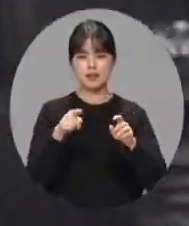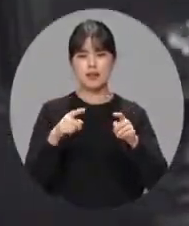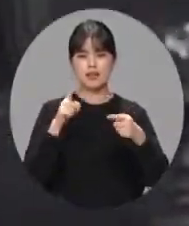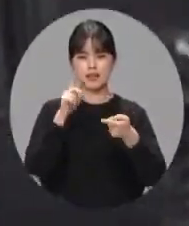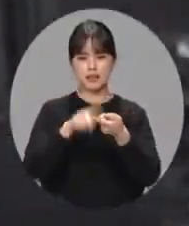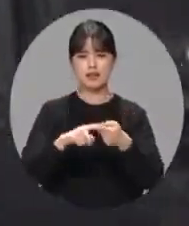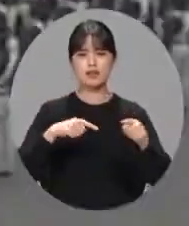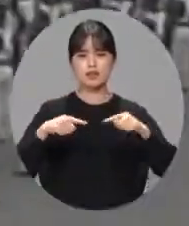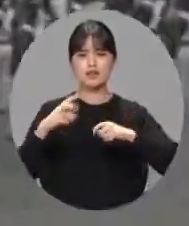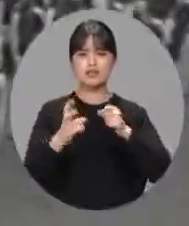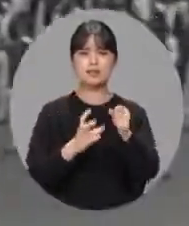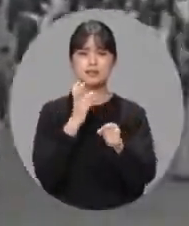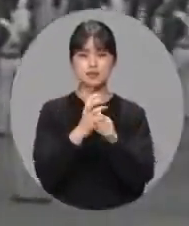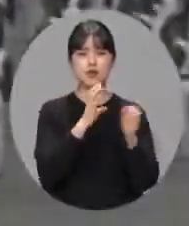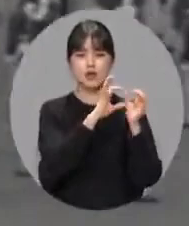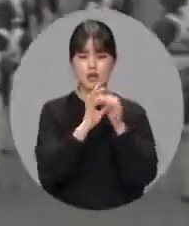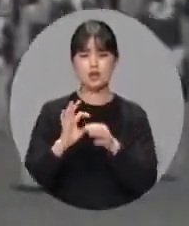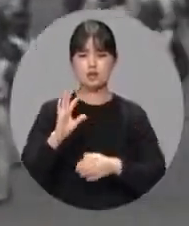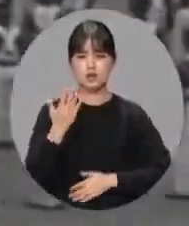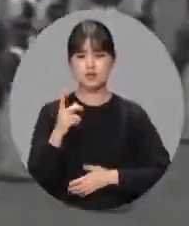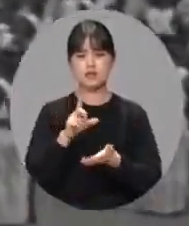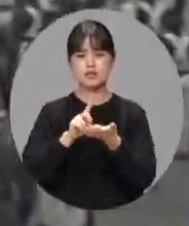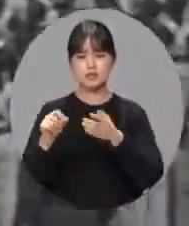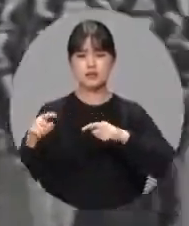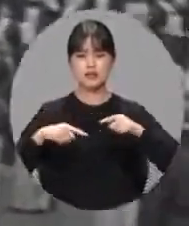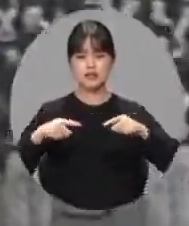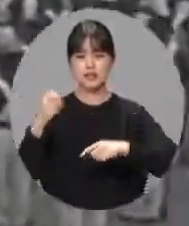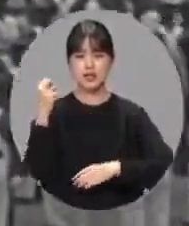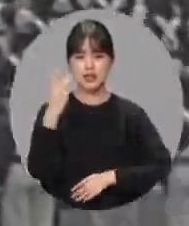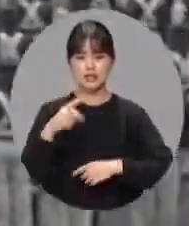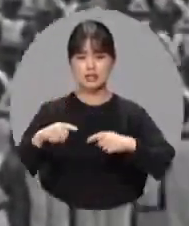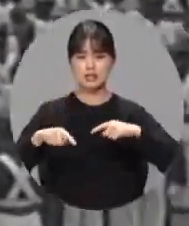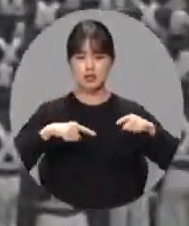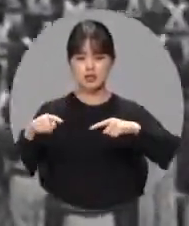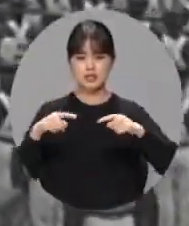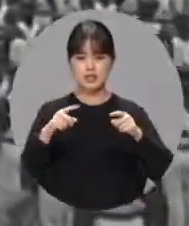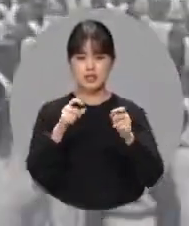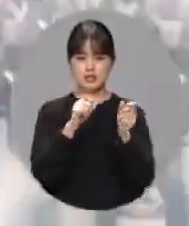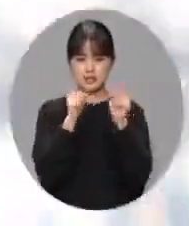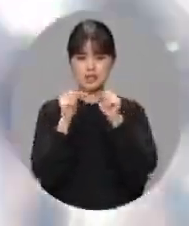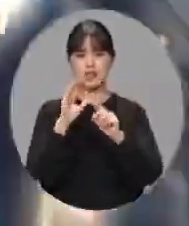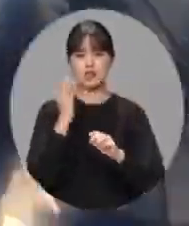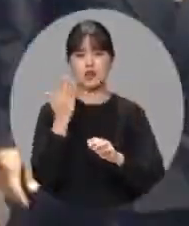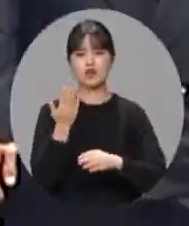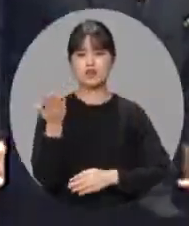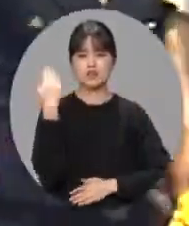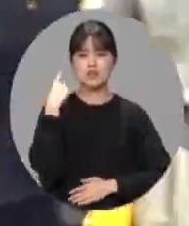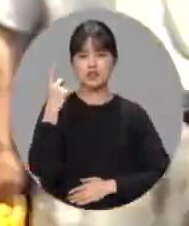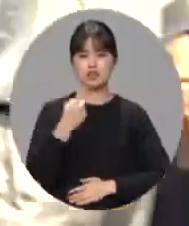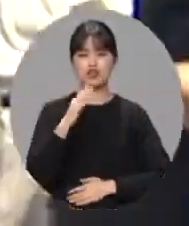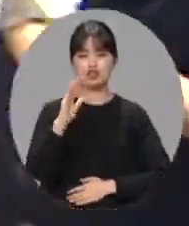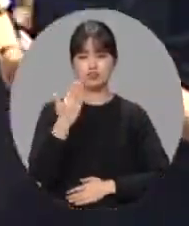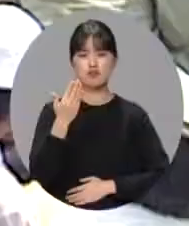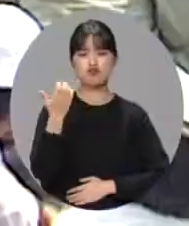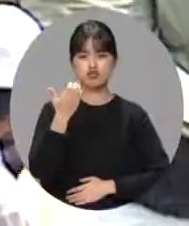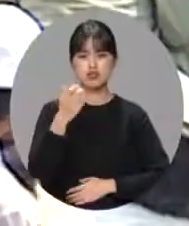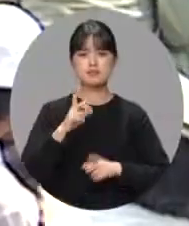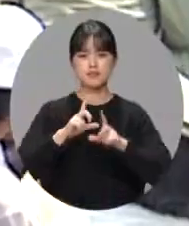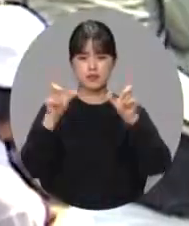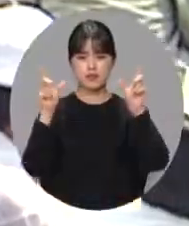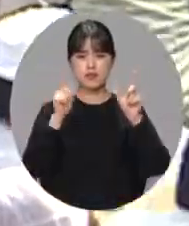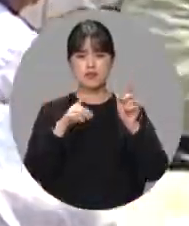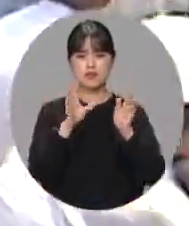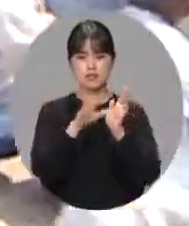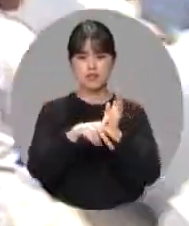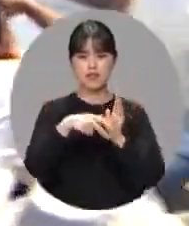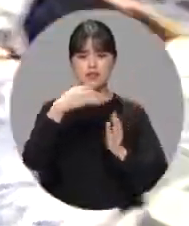30년이 유지됐습니다. 지방자치가 다시 정치의 전면에 등장한 것은 지난 1990년. 당시